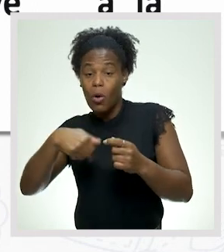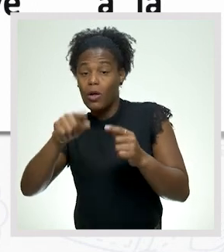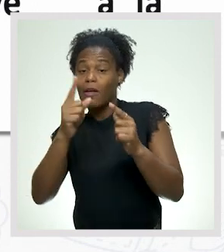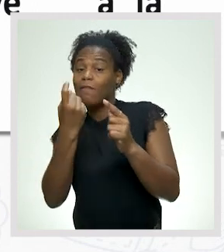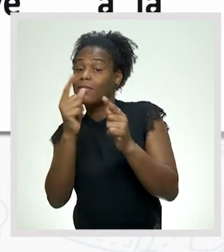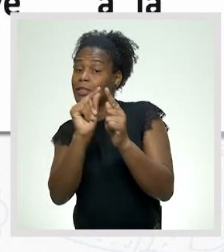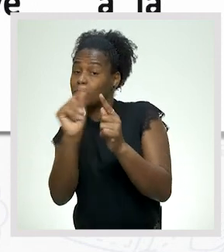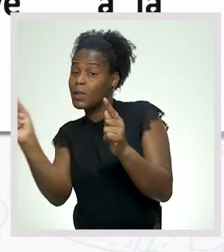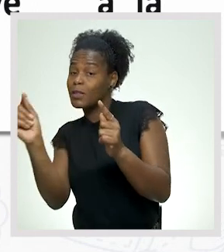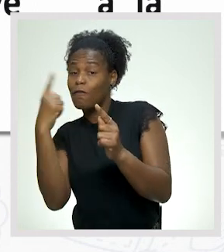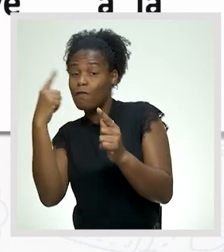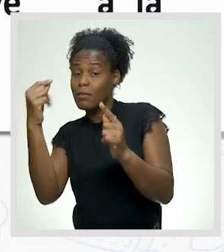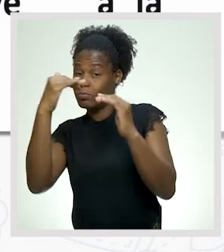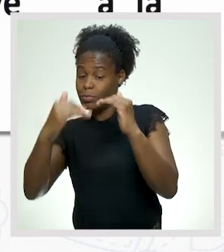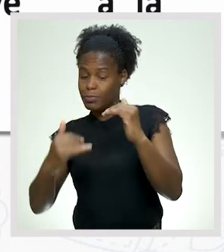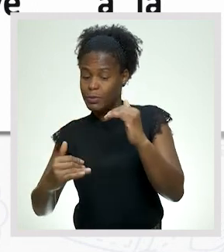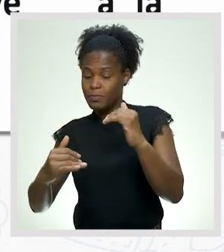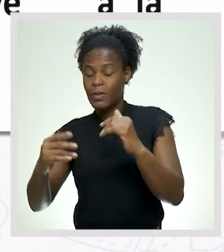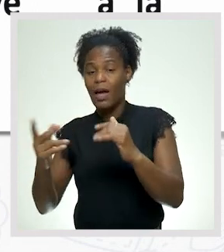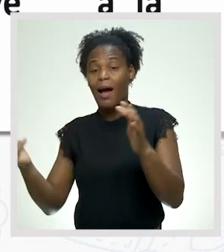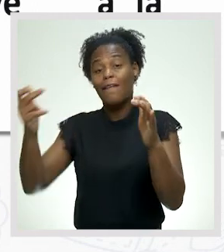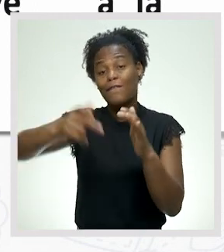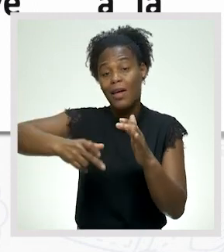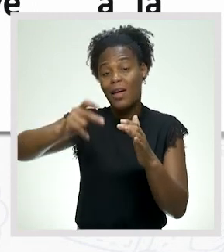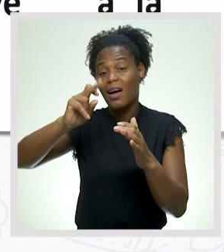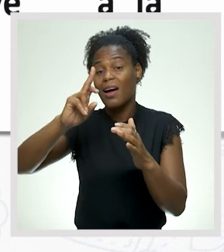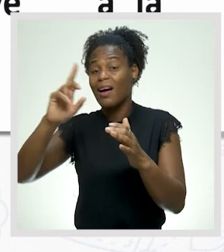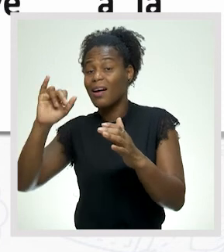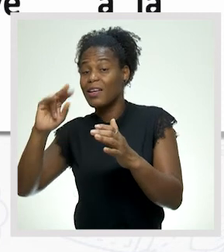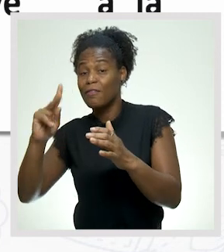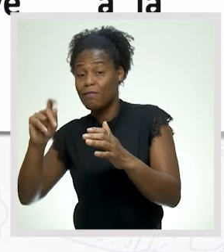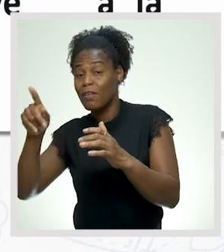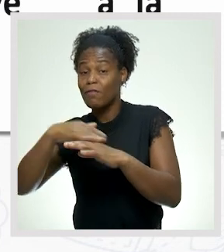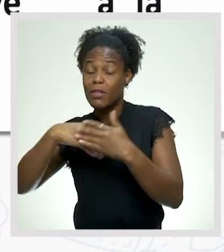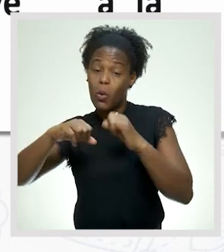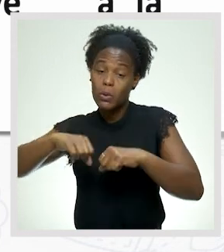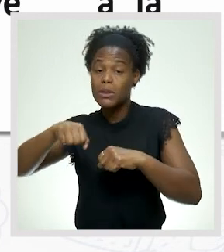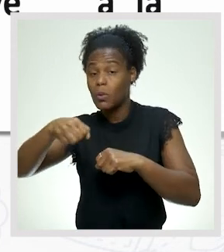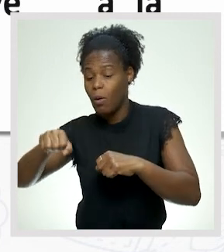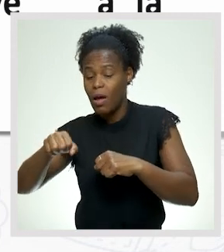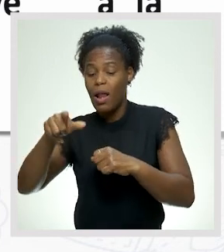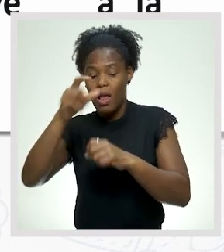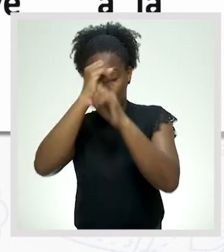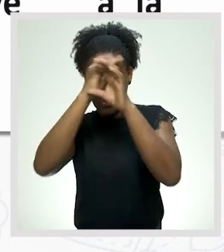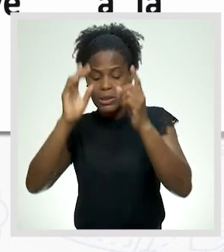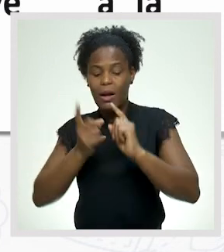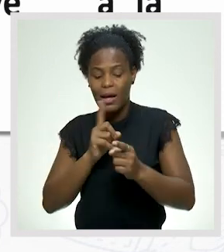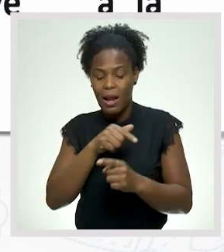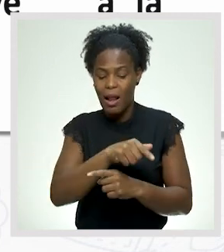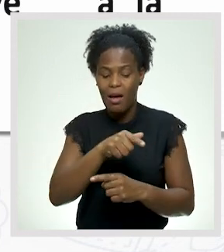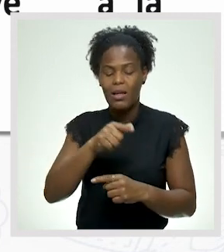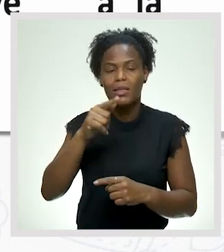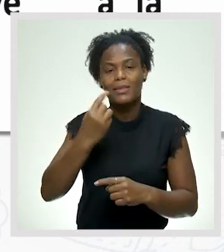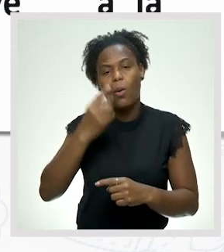verbe conjugué. Arrivez, vous faites ou pas l'accord, à la conclusion que c'était le